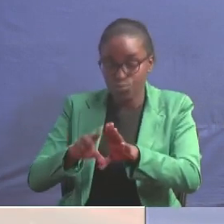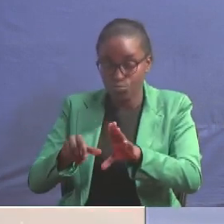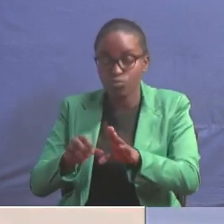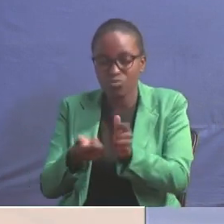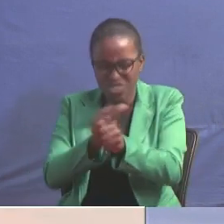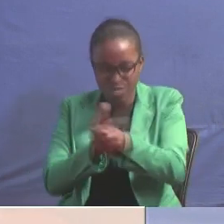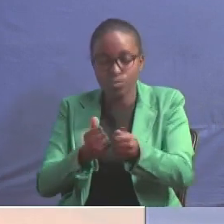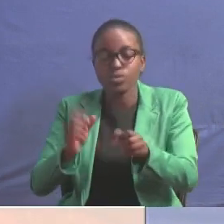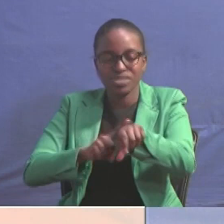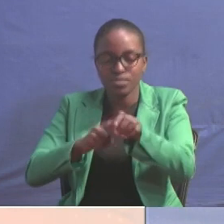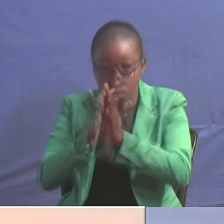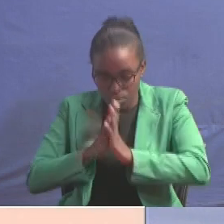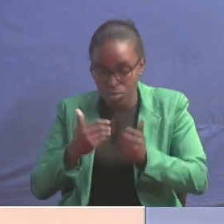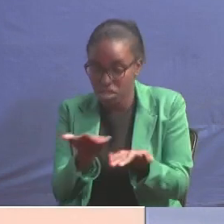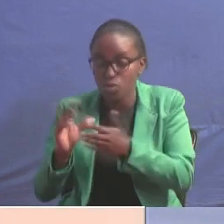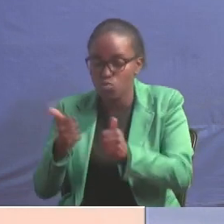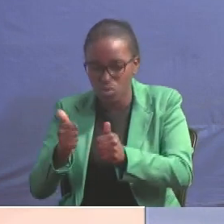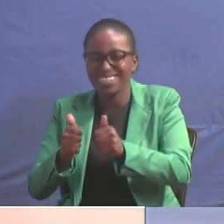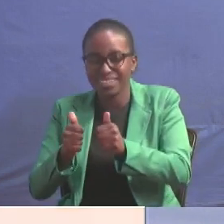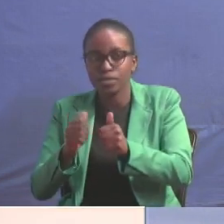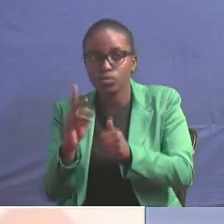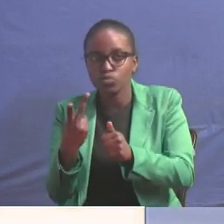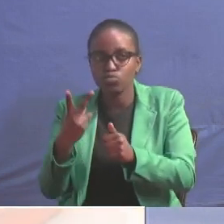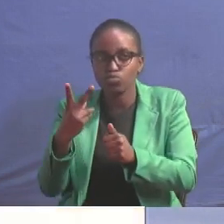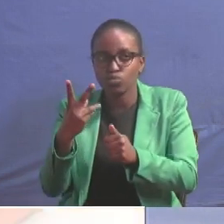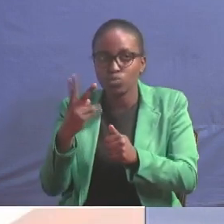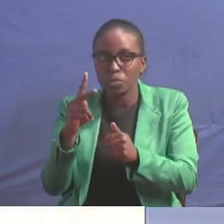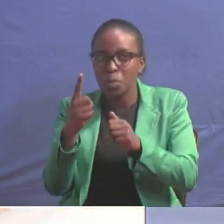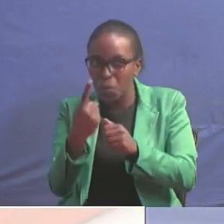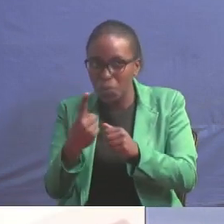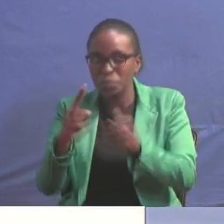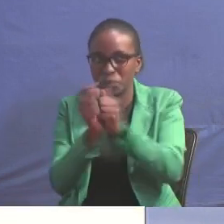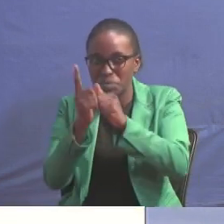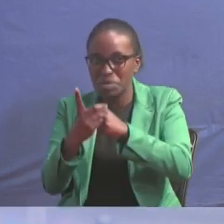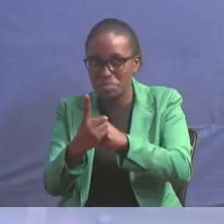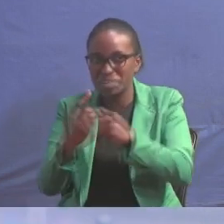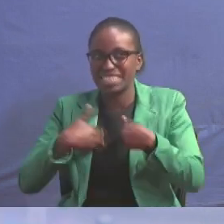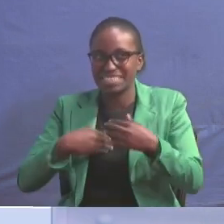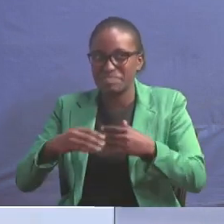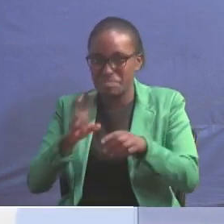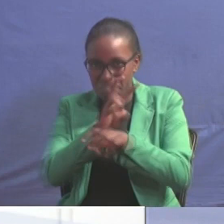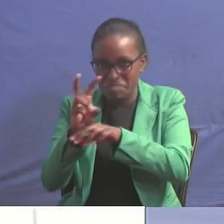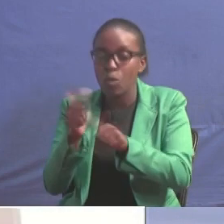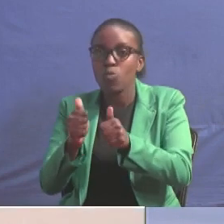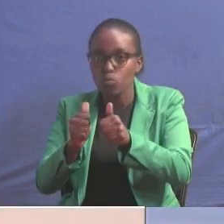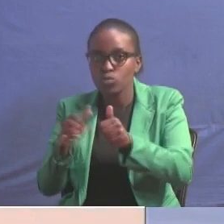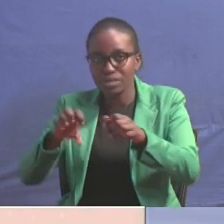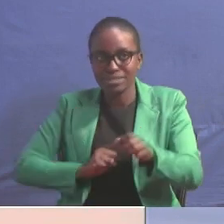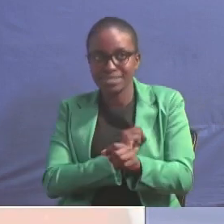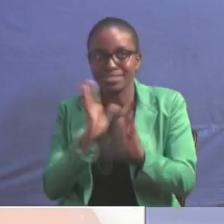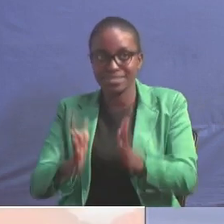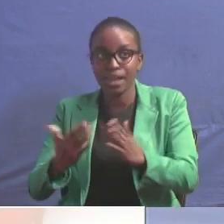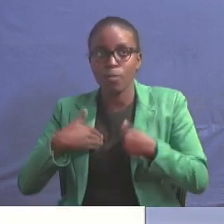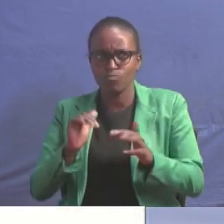kamati ya wanachama 11 kuchunguza swala hilo. Na seneta wanaopinga hoja hiyo walidai kuwa swala hilo ni zito